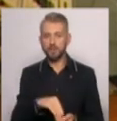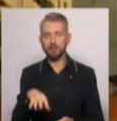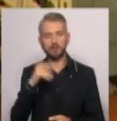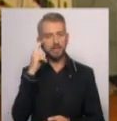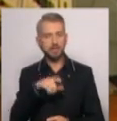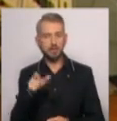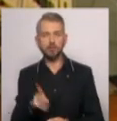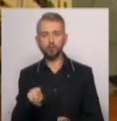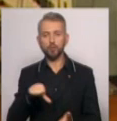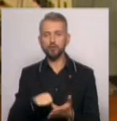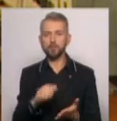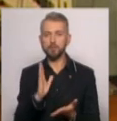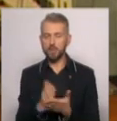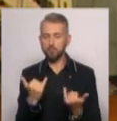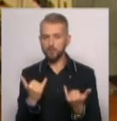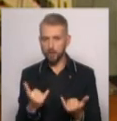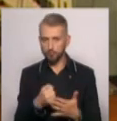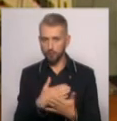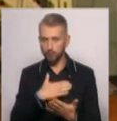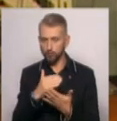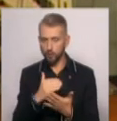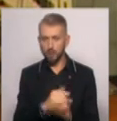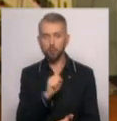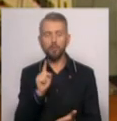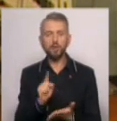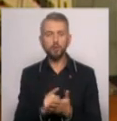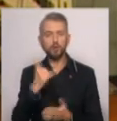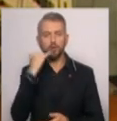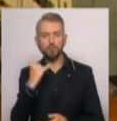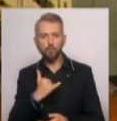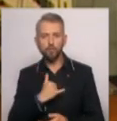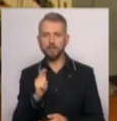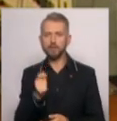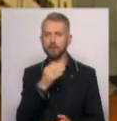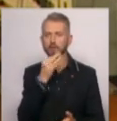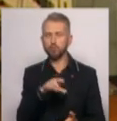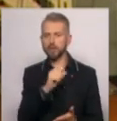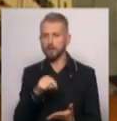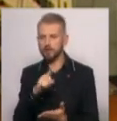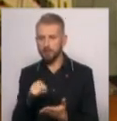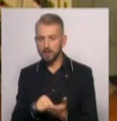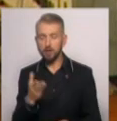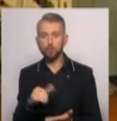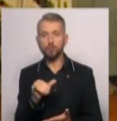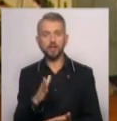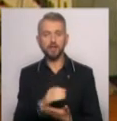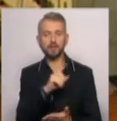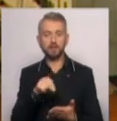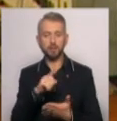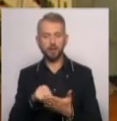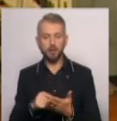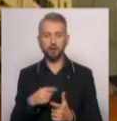всіх, хто долучився прямо зараз до нашого прямого ефіру, обов'язково телефонувати, ставити будь-які запитання. Можливо, у вас є запитання або